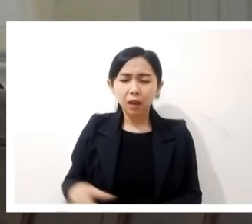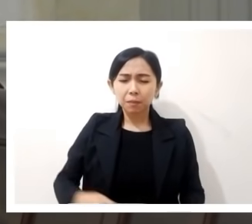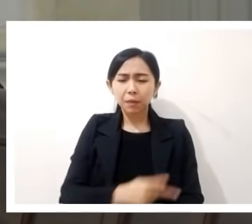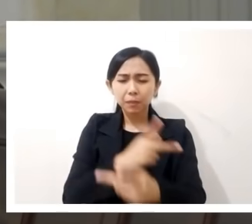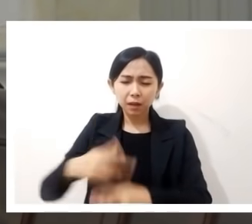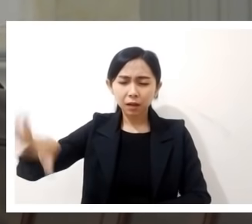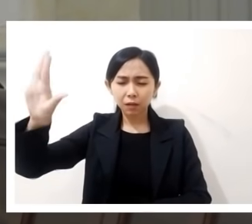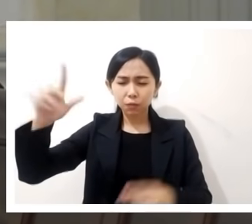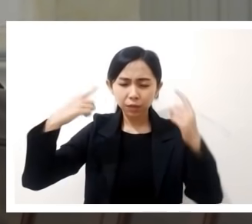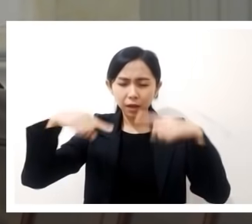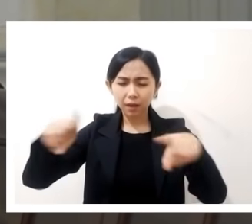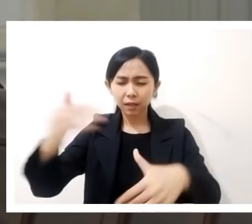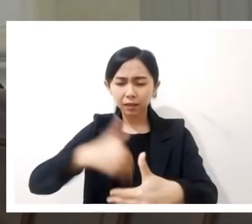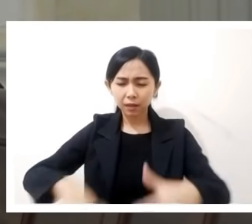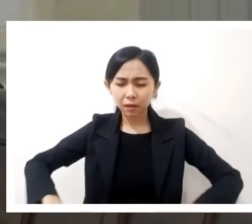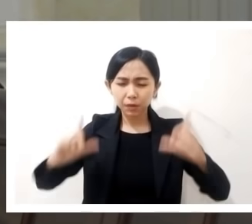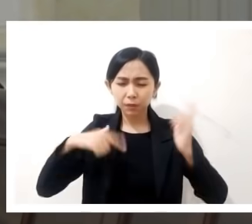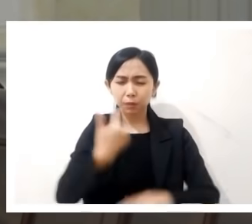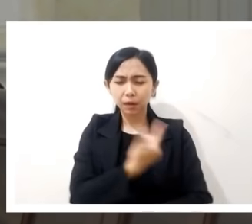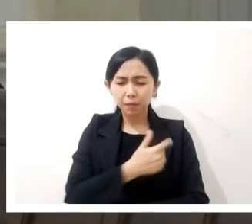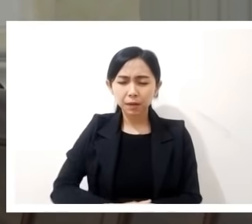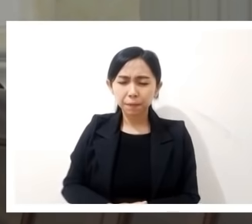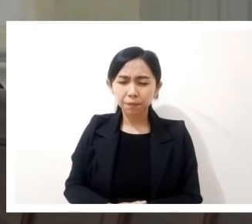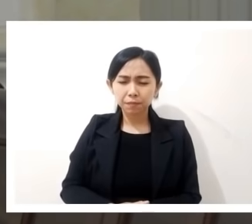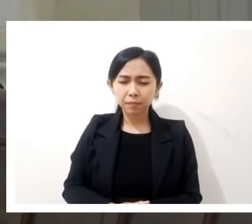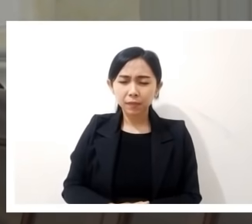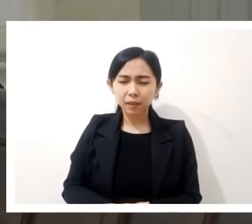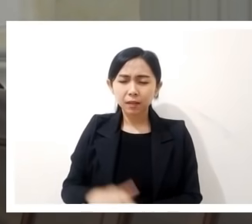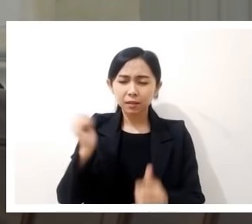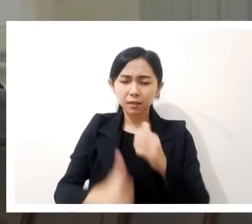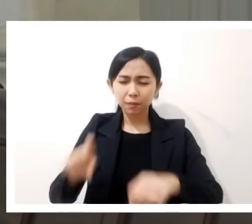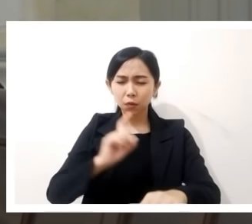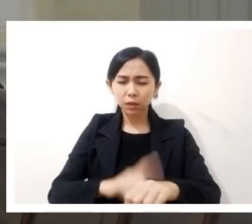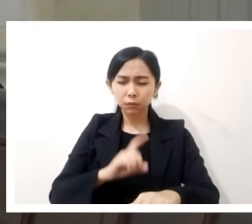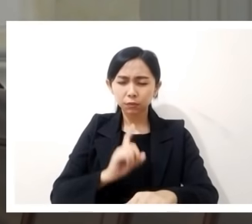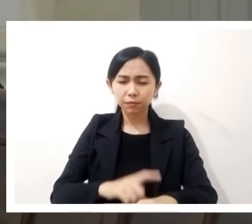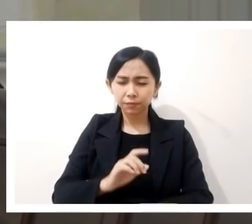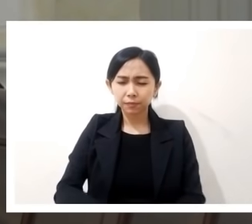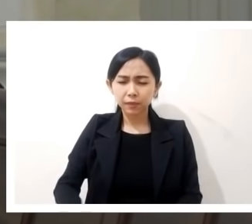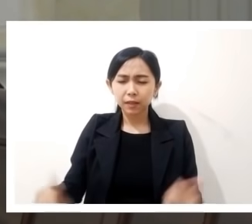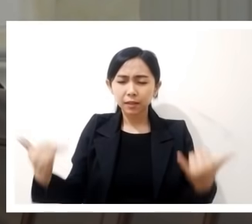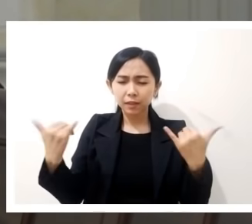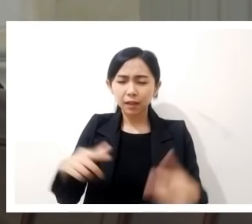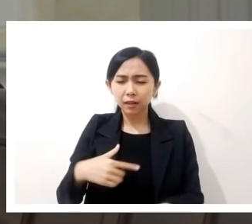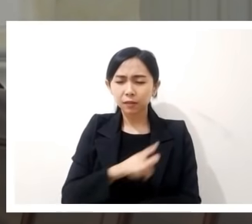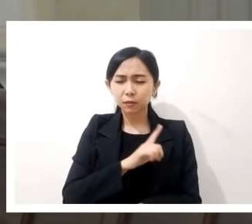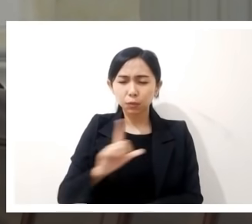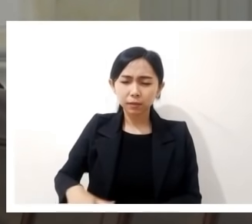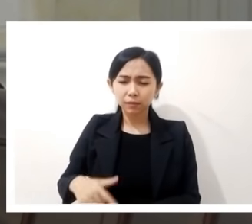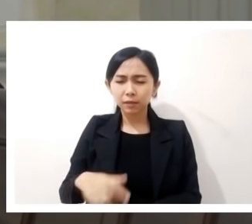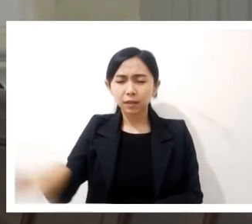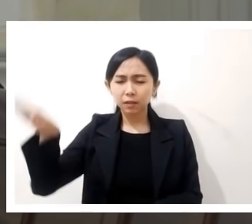Pemeliharaan-Mu sungguh nyata dalam kehidupan kami detik demi detik. Saat ini ya Tuhan Sang